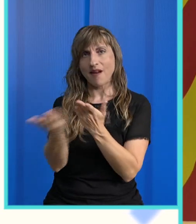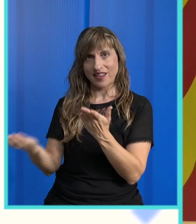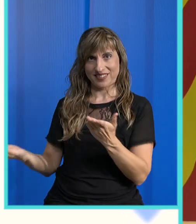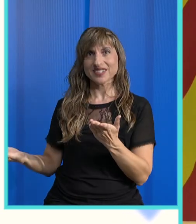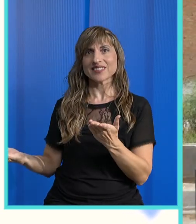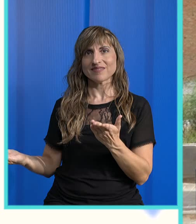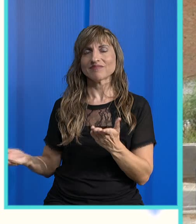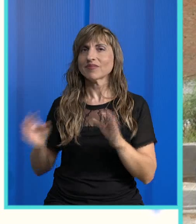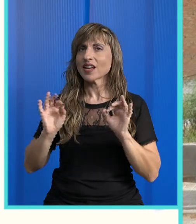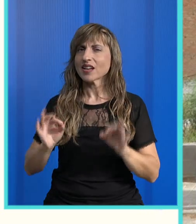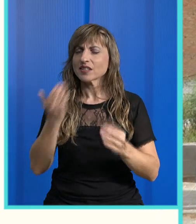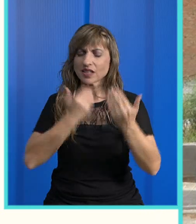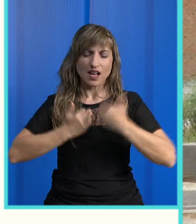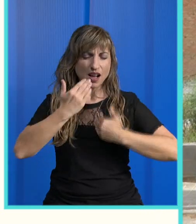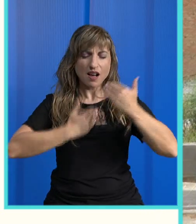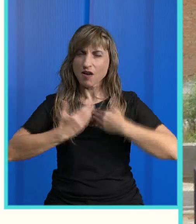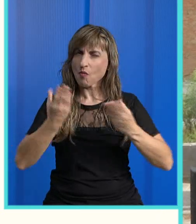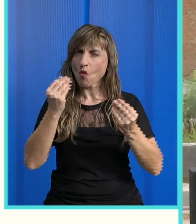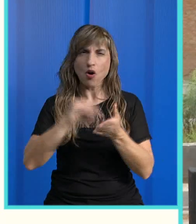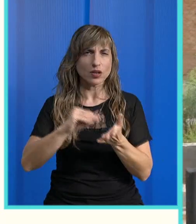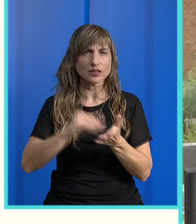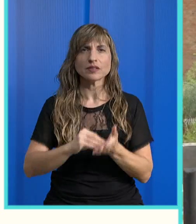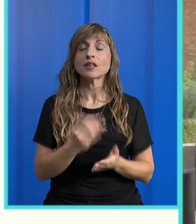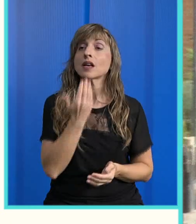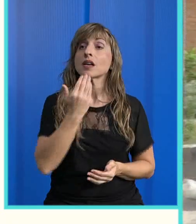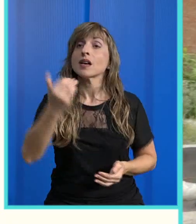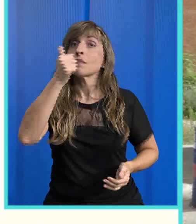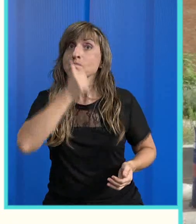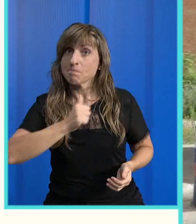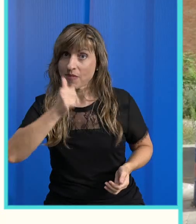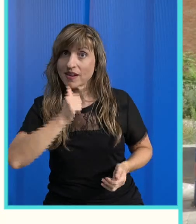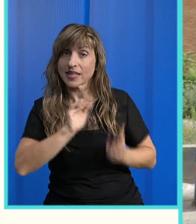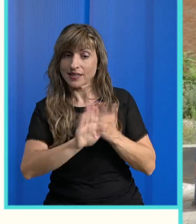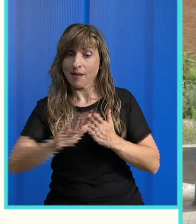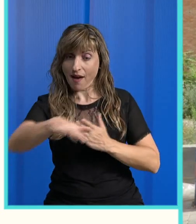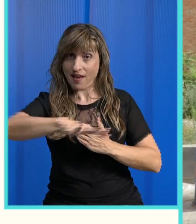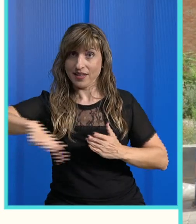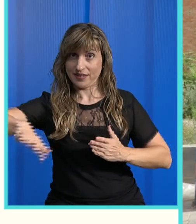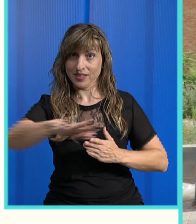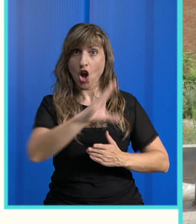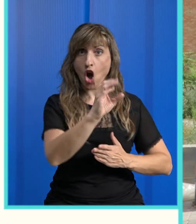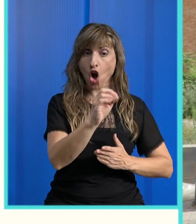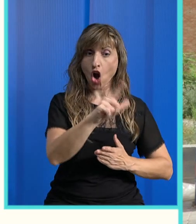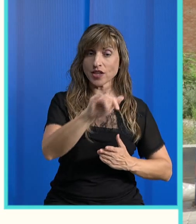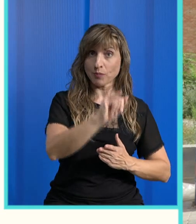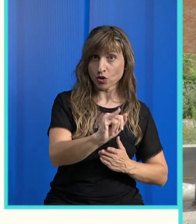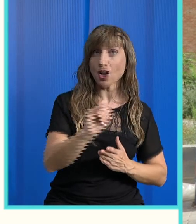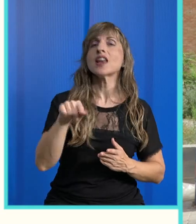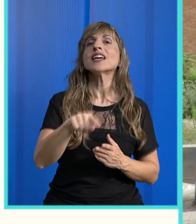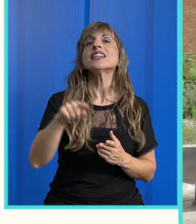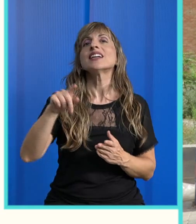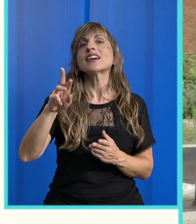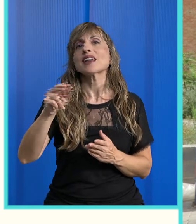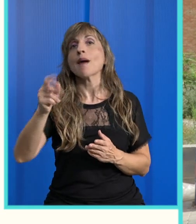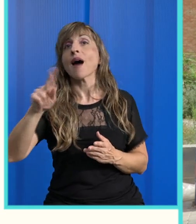molt demandada. L'alcalde ha demanat paciència als veïns de Colli Pujol i del Raval que es veuran directament afectats per les obres.